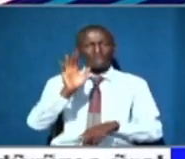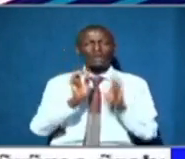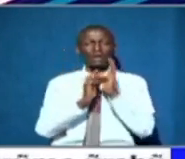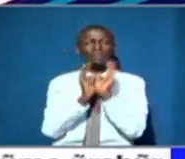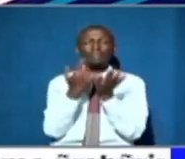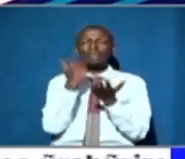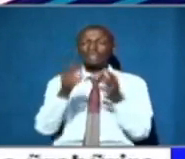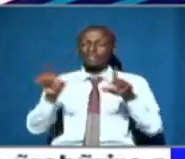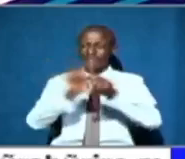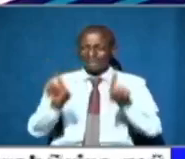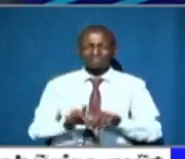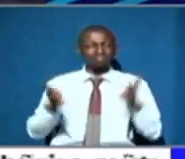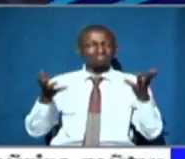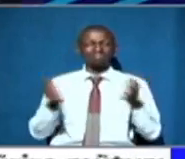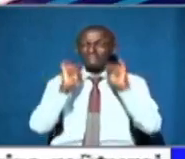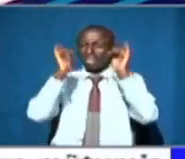mugeni angikorwo nginya